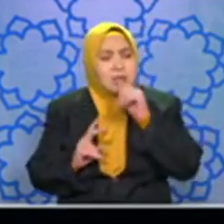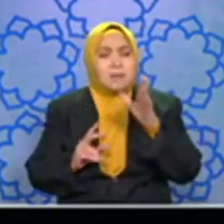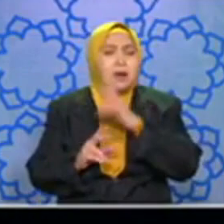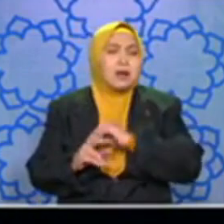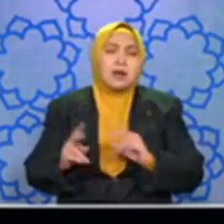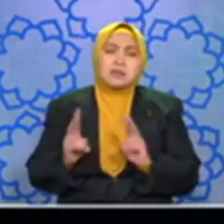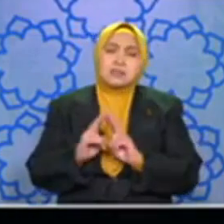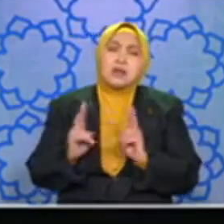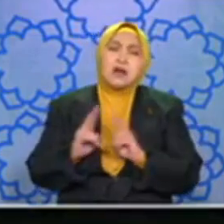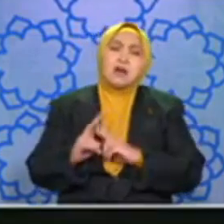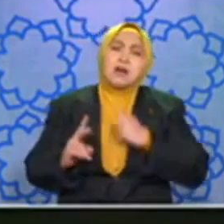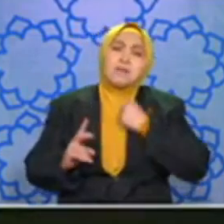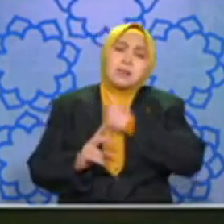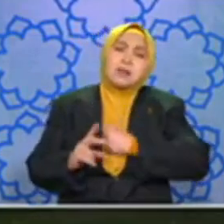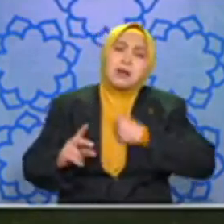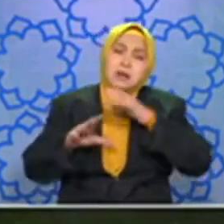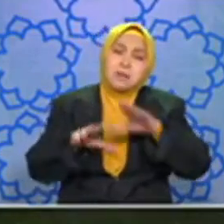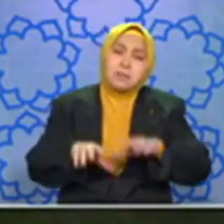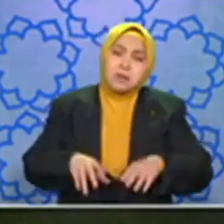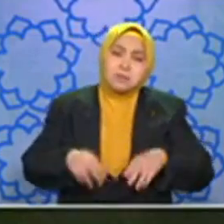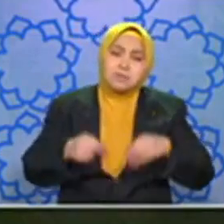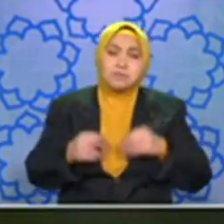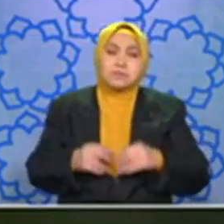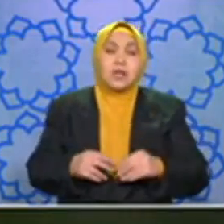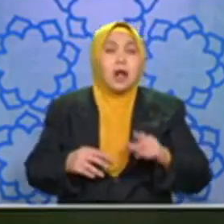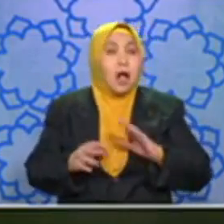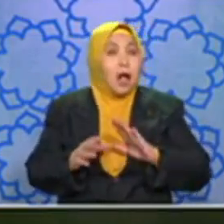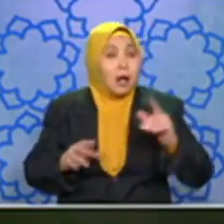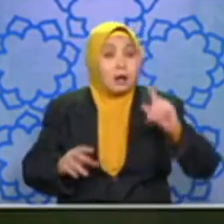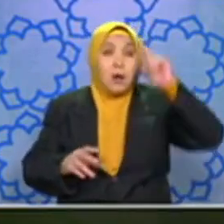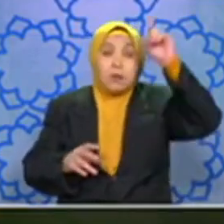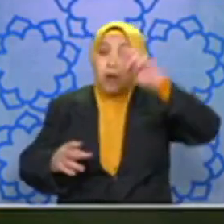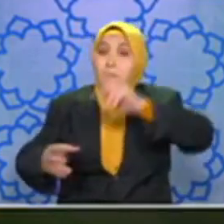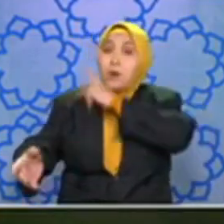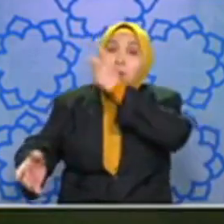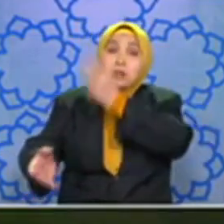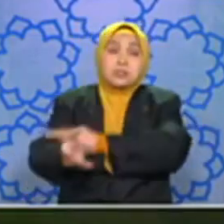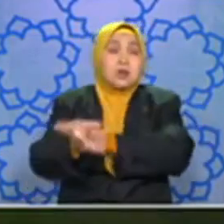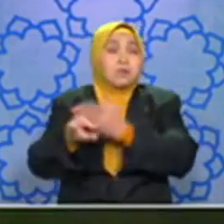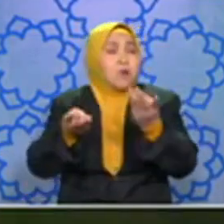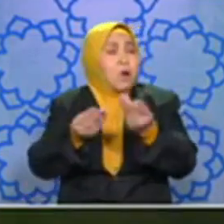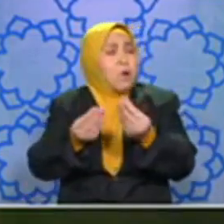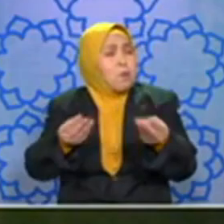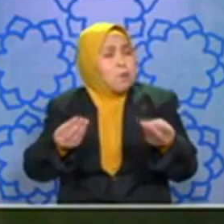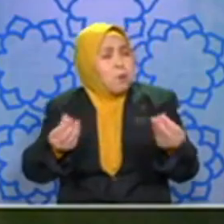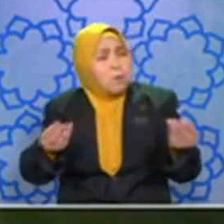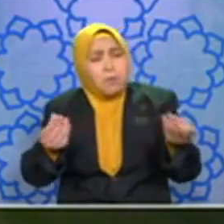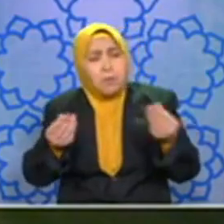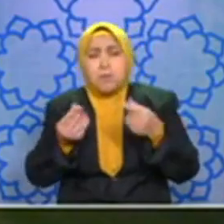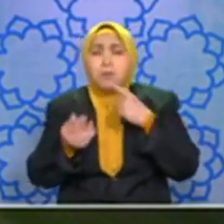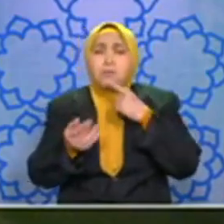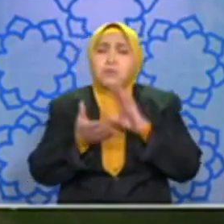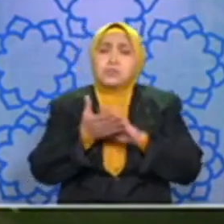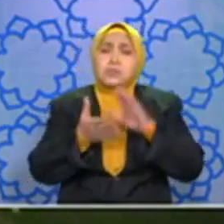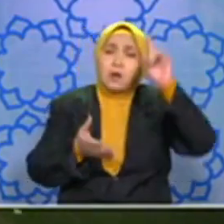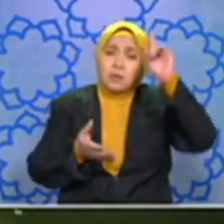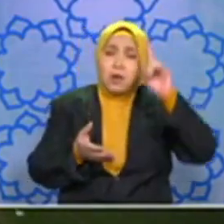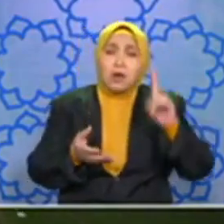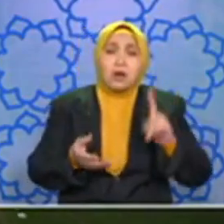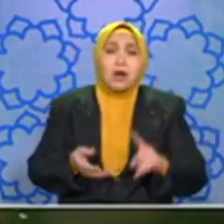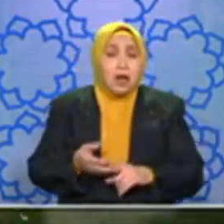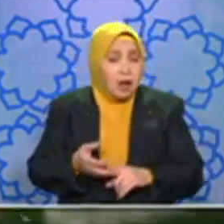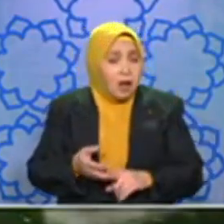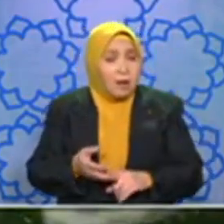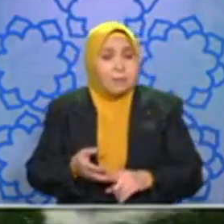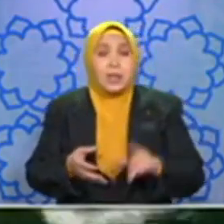di alam cakrawala yang ada yang luas ini, semuanya Ustaz ya bertasbih kepada Allah Subhanahu Wa Taala. Allah tak cakap la